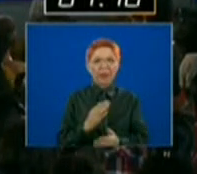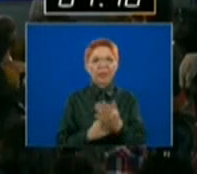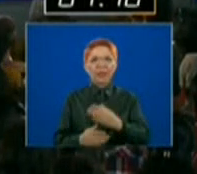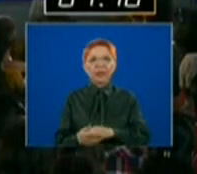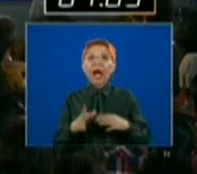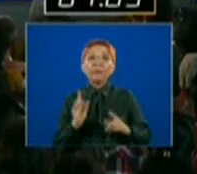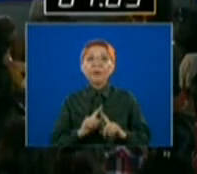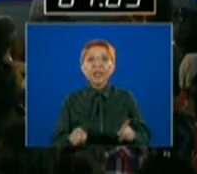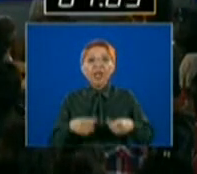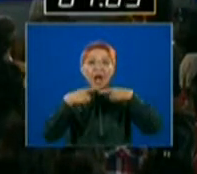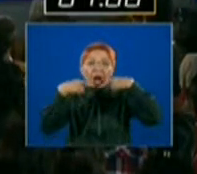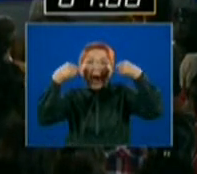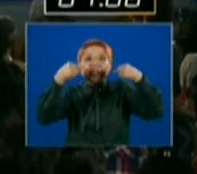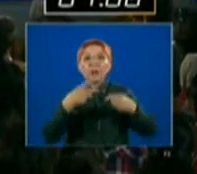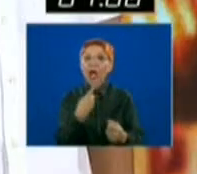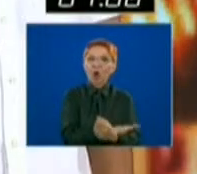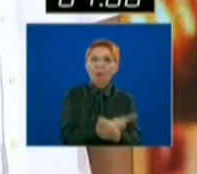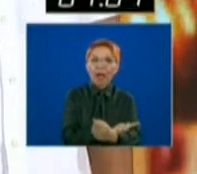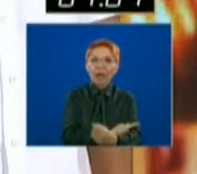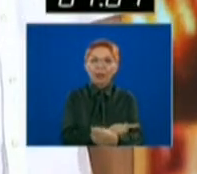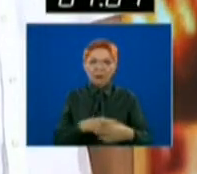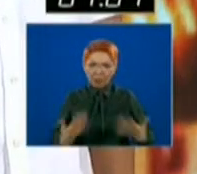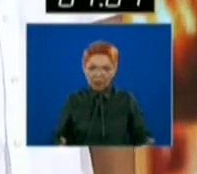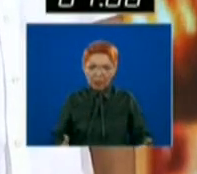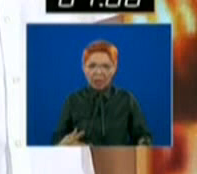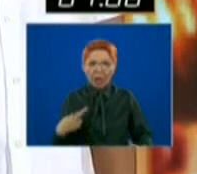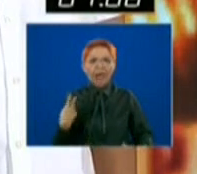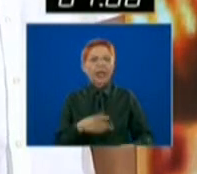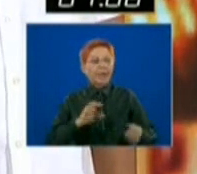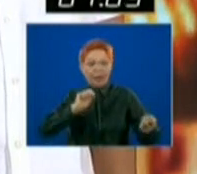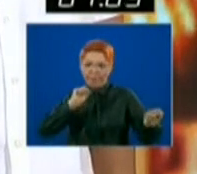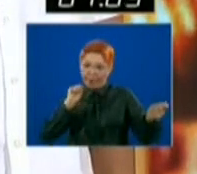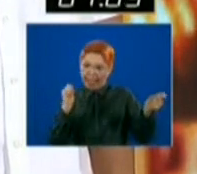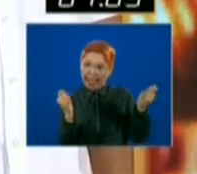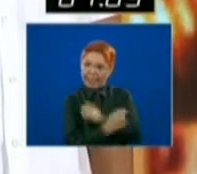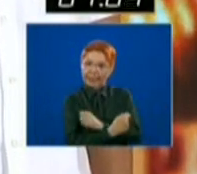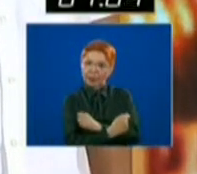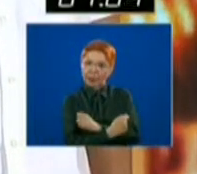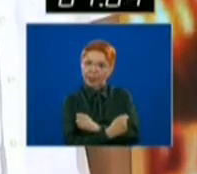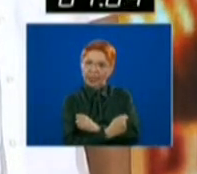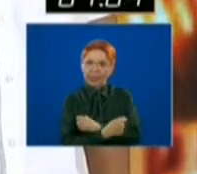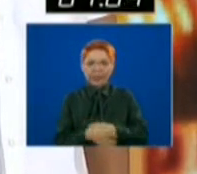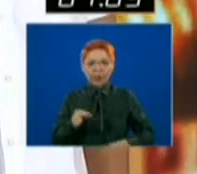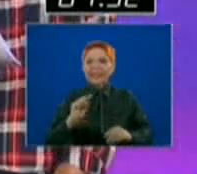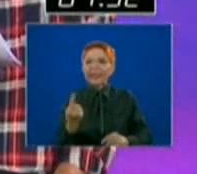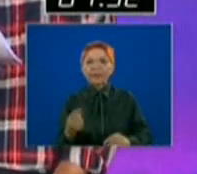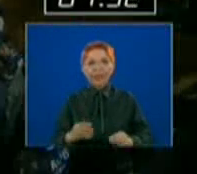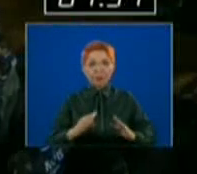dia mengutip waktu saya jadi Mendikbud, saya melakukan ini dalam terutama soal pendidikan. Tapi lagi-lagi memang persoalannya